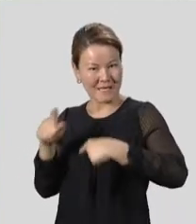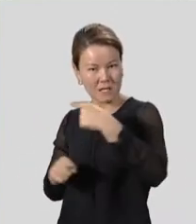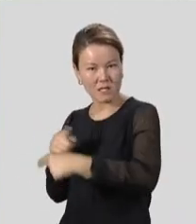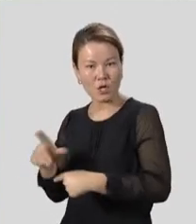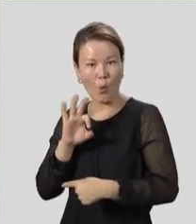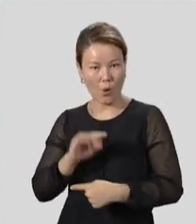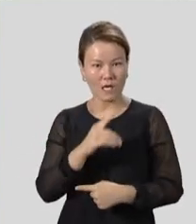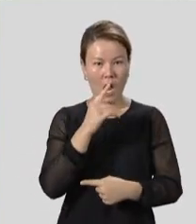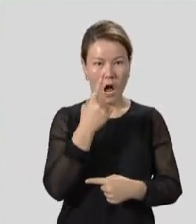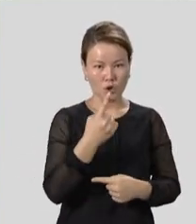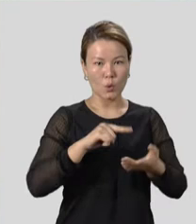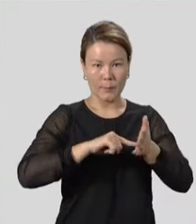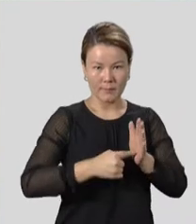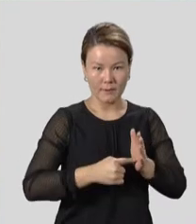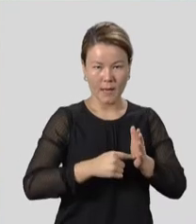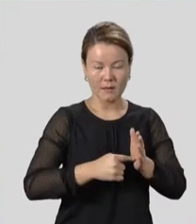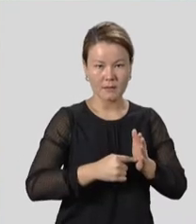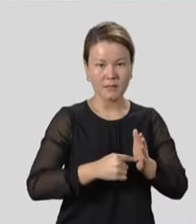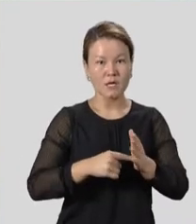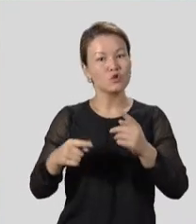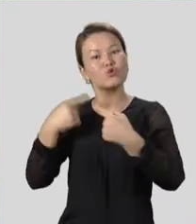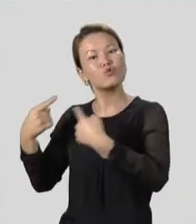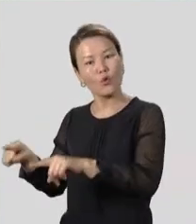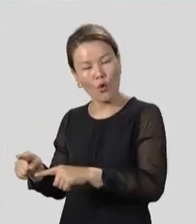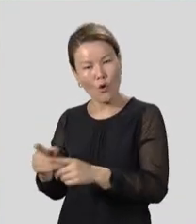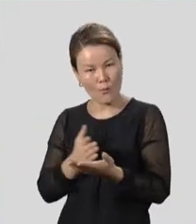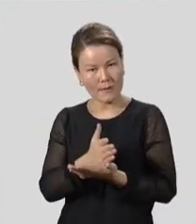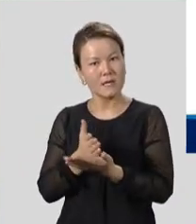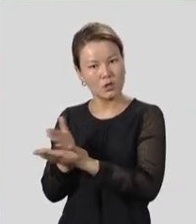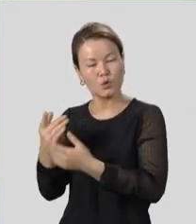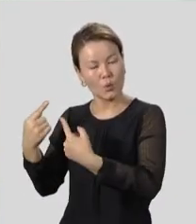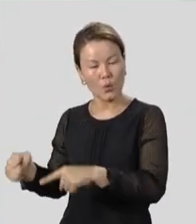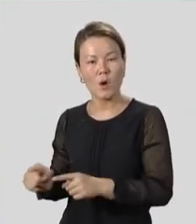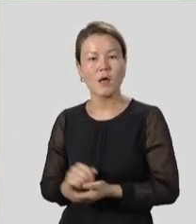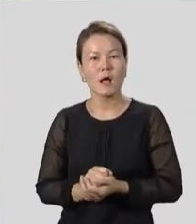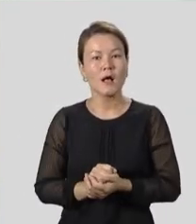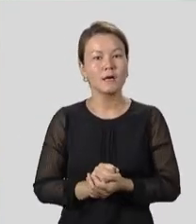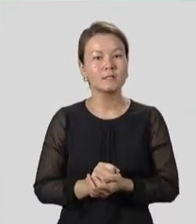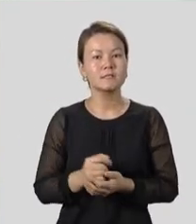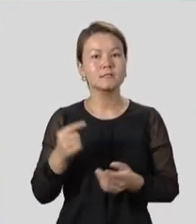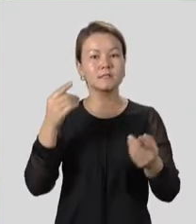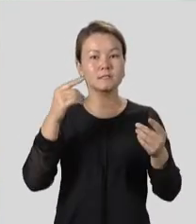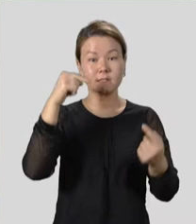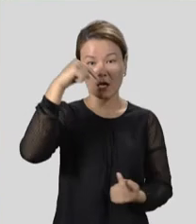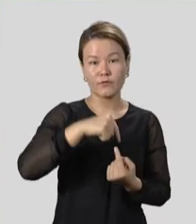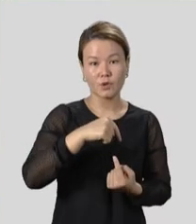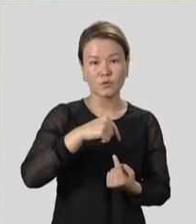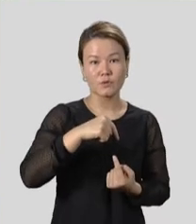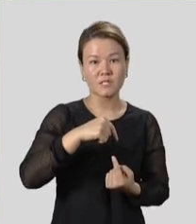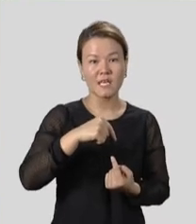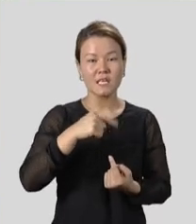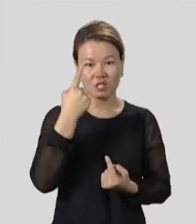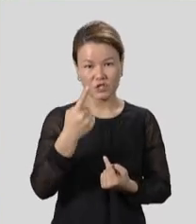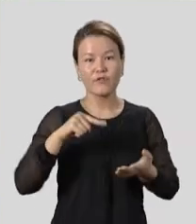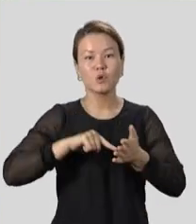одной математической модели к другой. Каждому числу на координатной прямой соответствует единственная